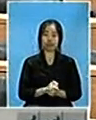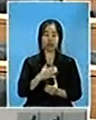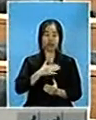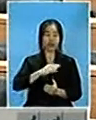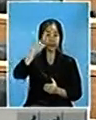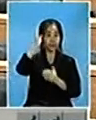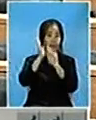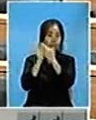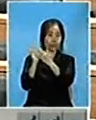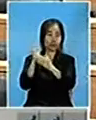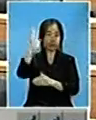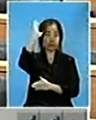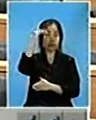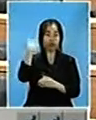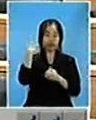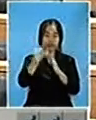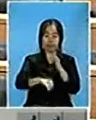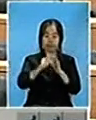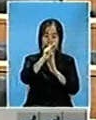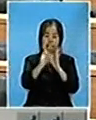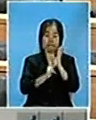งผู้อภิปรายตามข้อบังคับข้อที่61